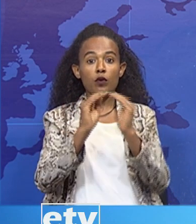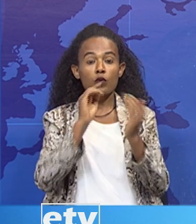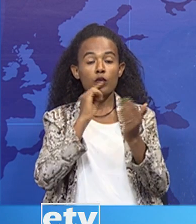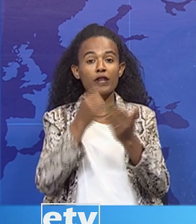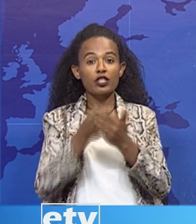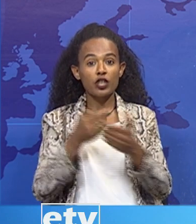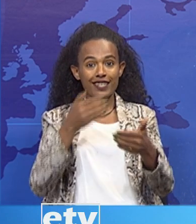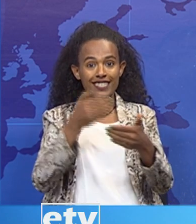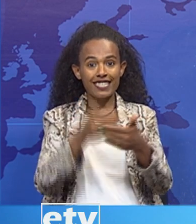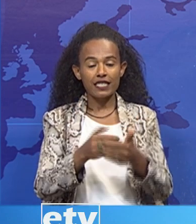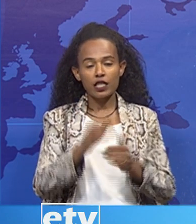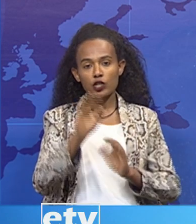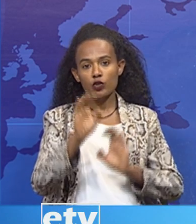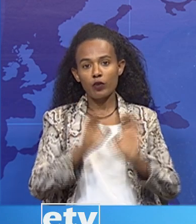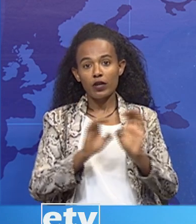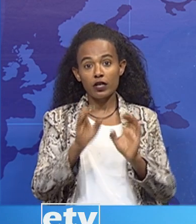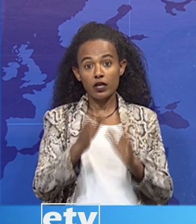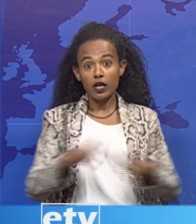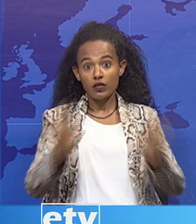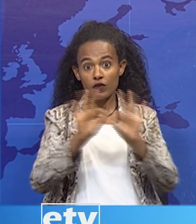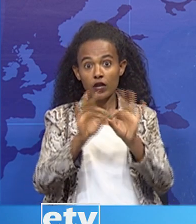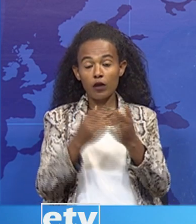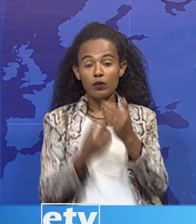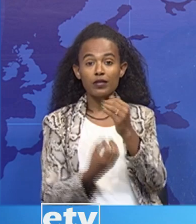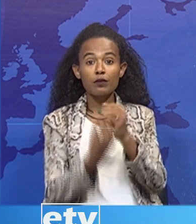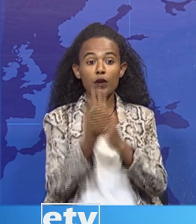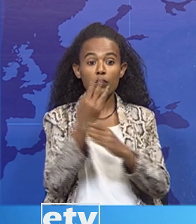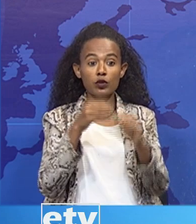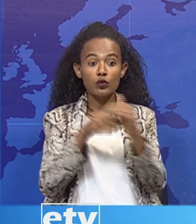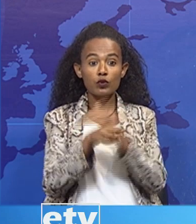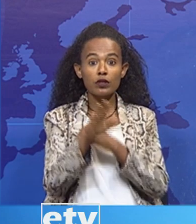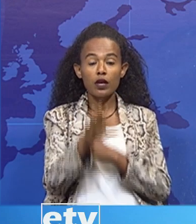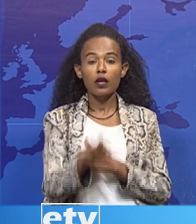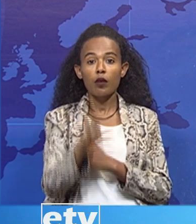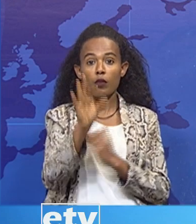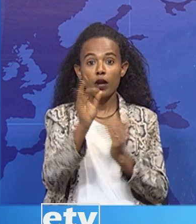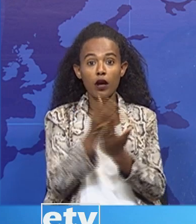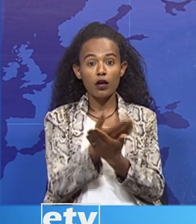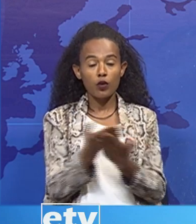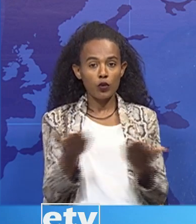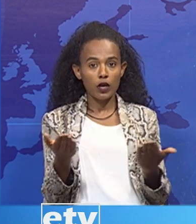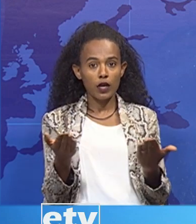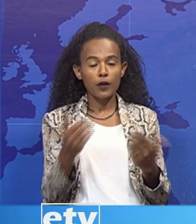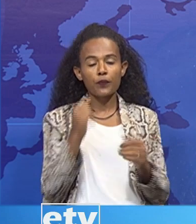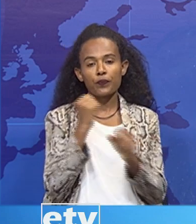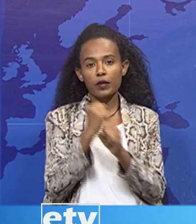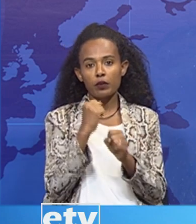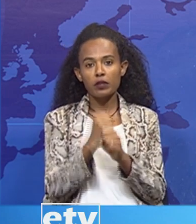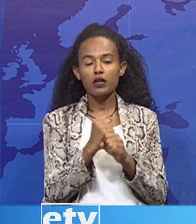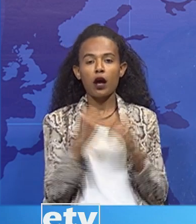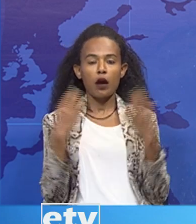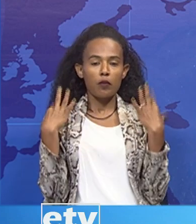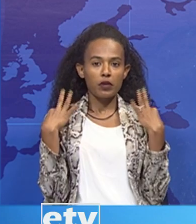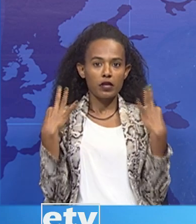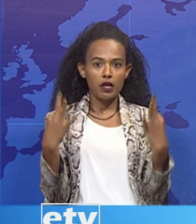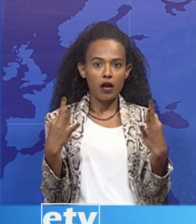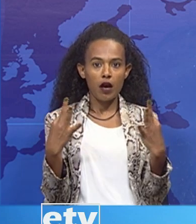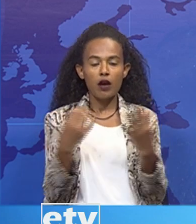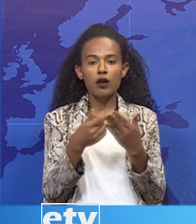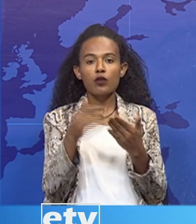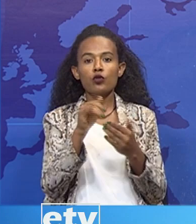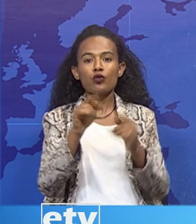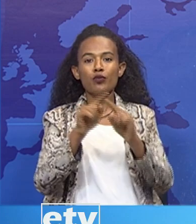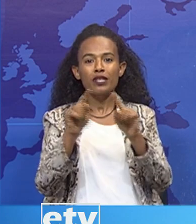እንዲደርሳቸው ለማድረግ ያስፈልጋል። እንግዲህ በዚህ በመንጭ ውስጥ የምናገኘው ነገር በስራ በጤና እንዲሁም